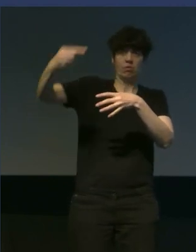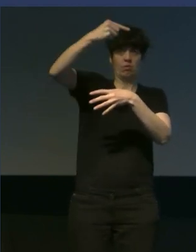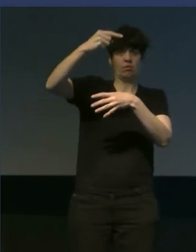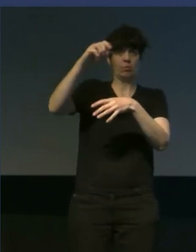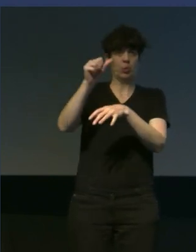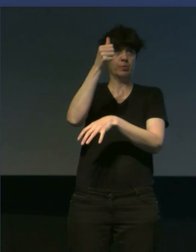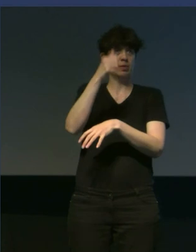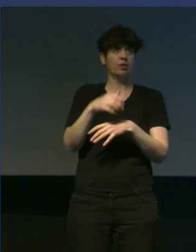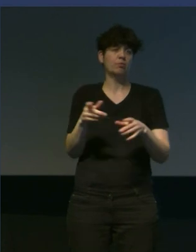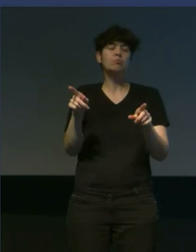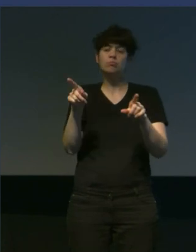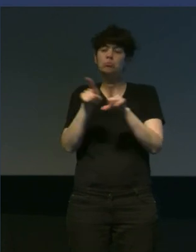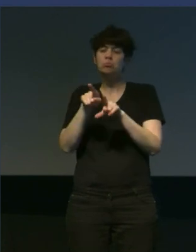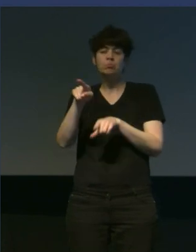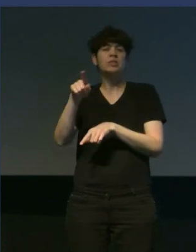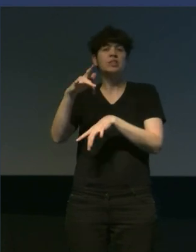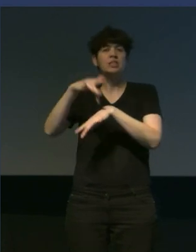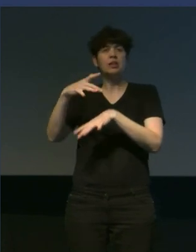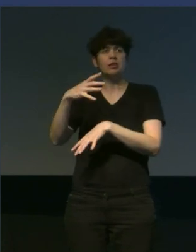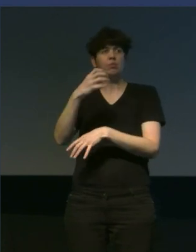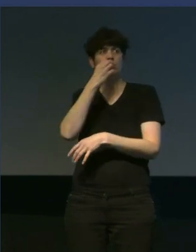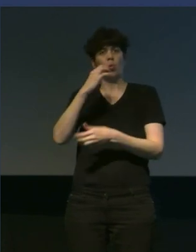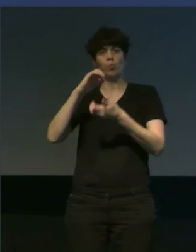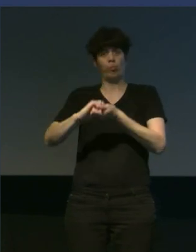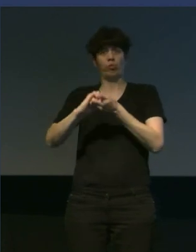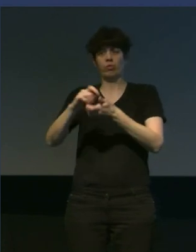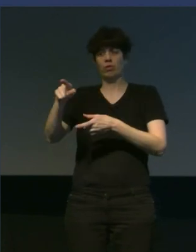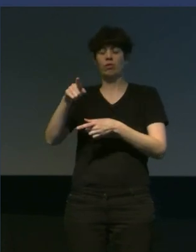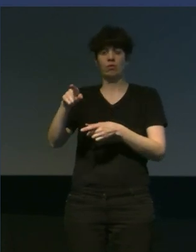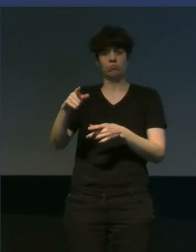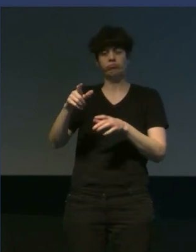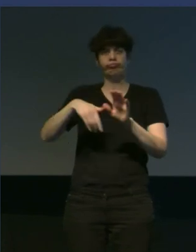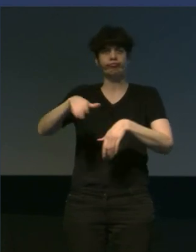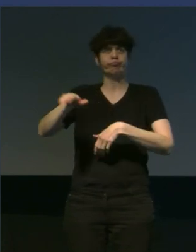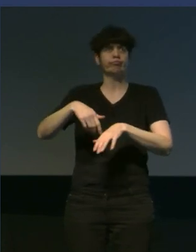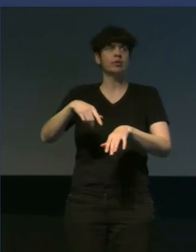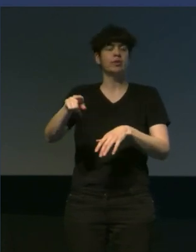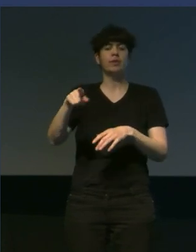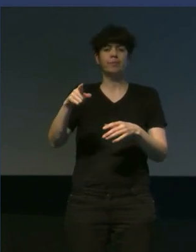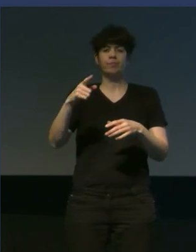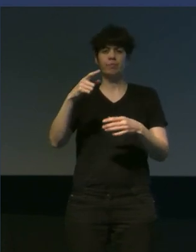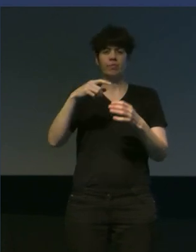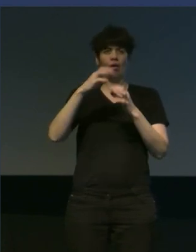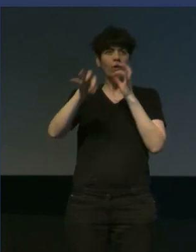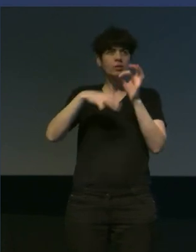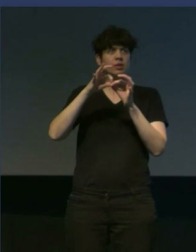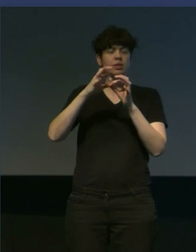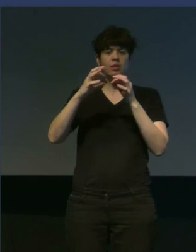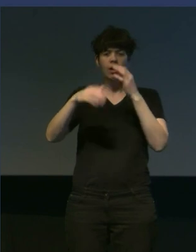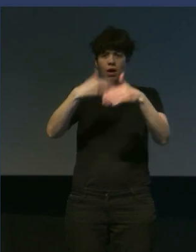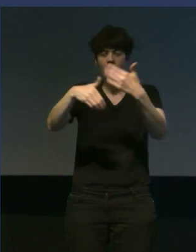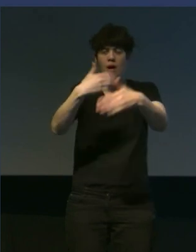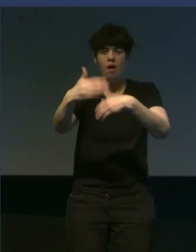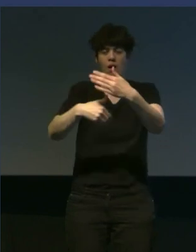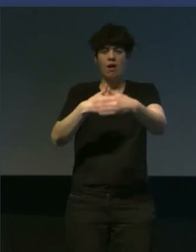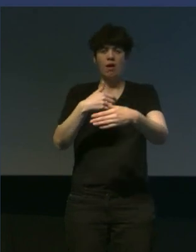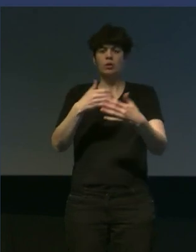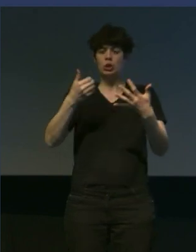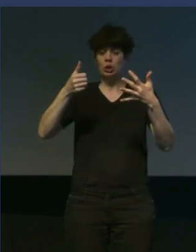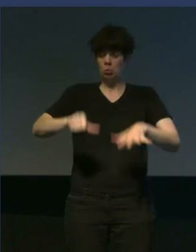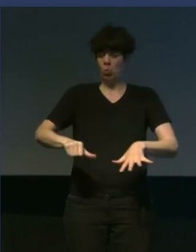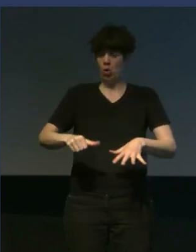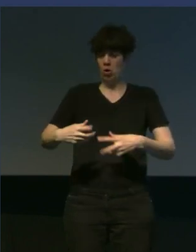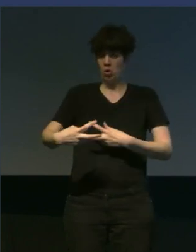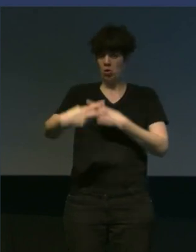en fait, ça a fait une boucle vertueuse où, petit à petit, on est arrivé en 6 mois